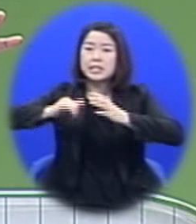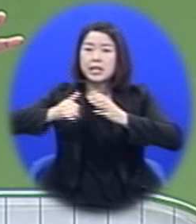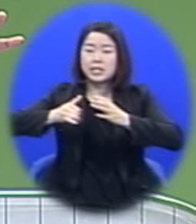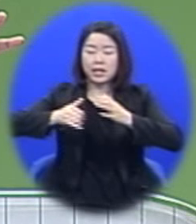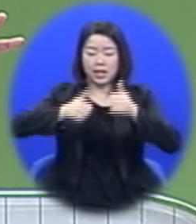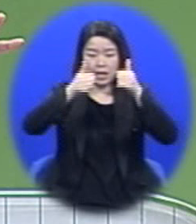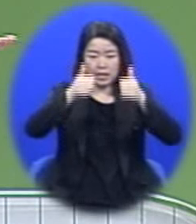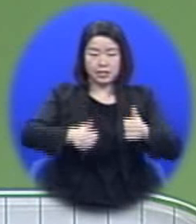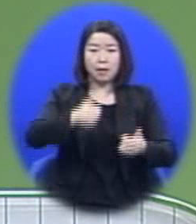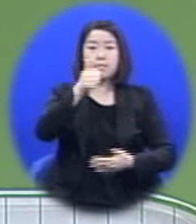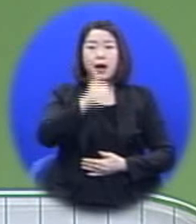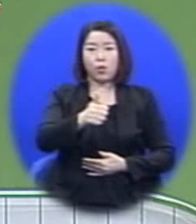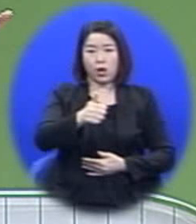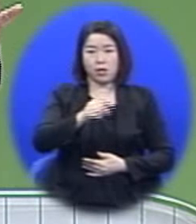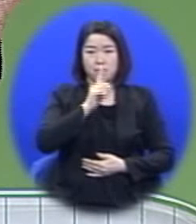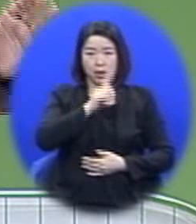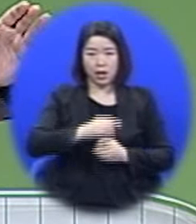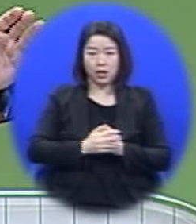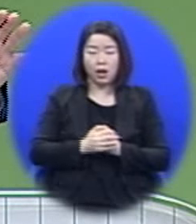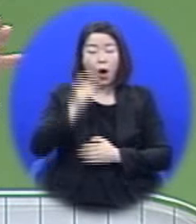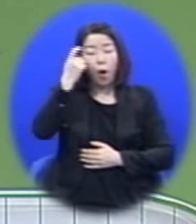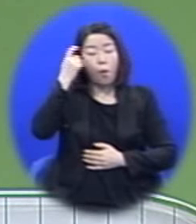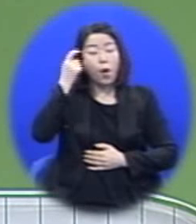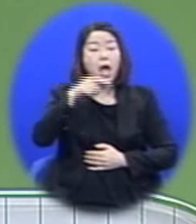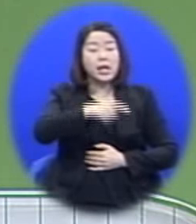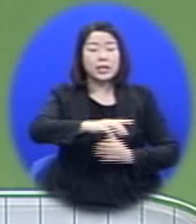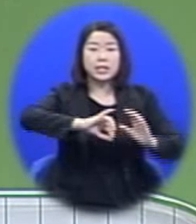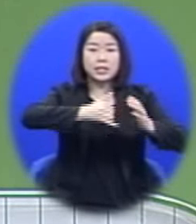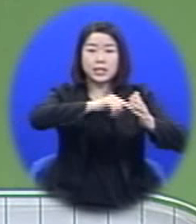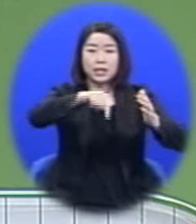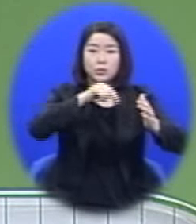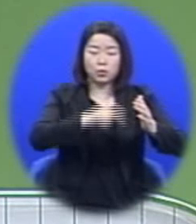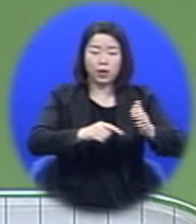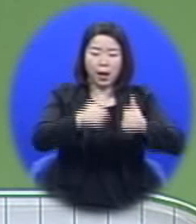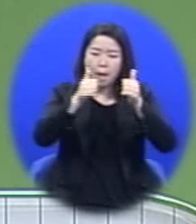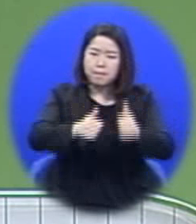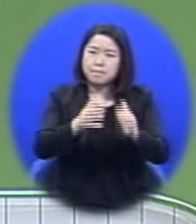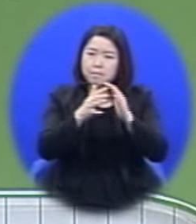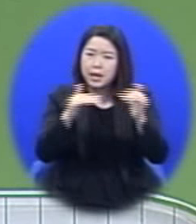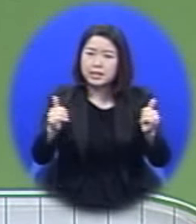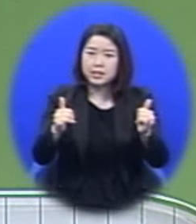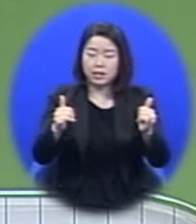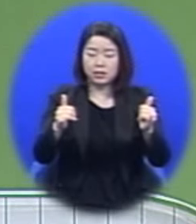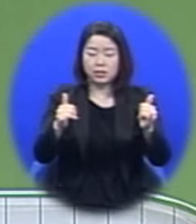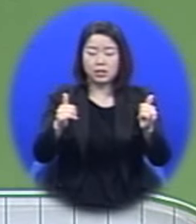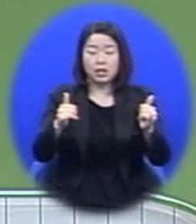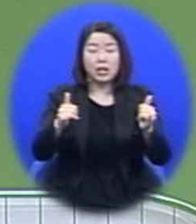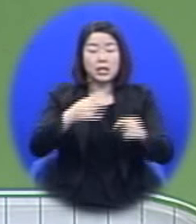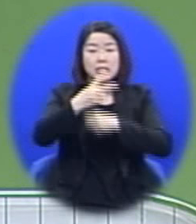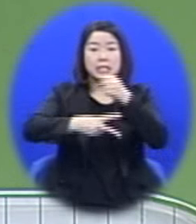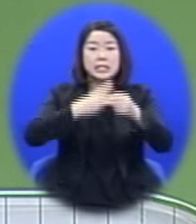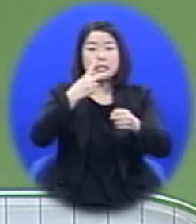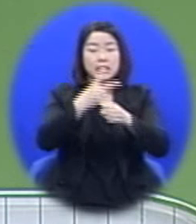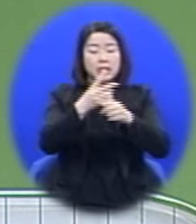말합니다. 왜 이 세상의 판사들, 이런 재판관을 신들이라고 표현을